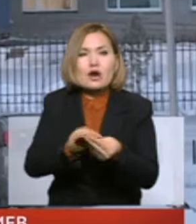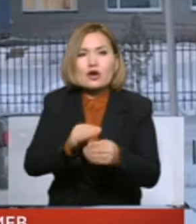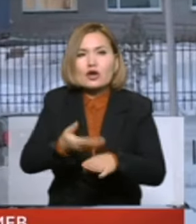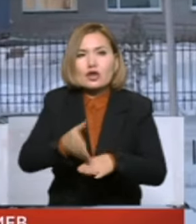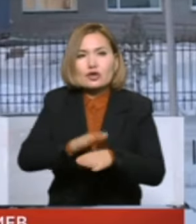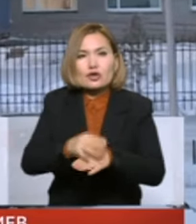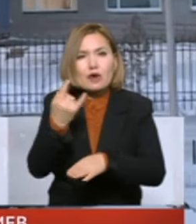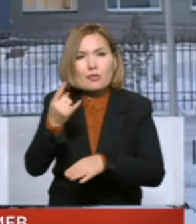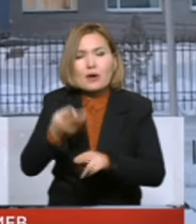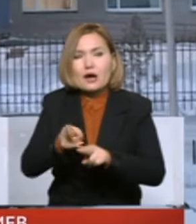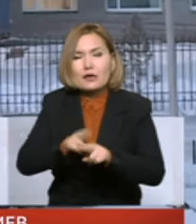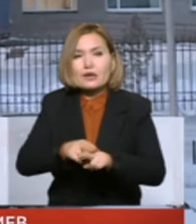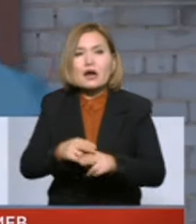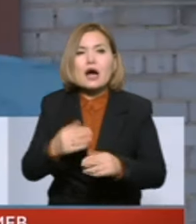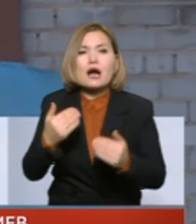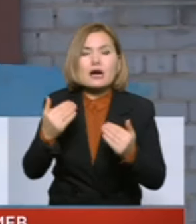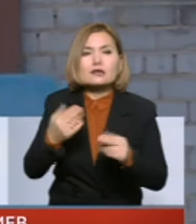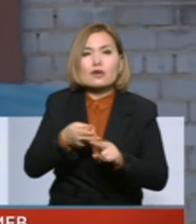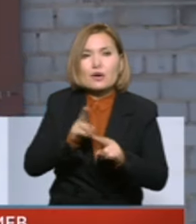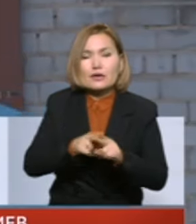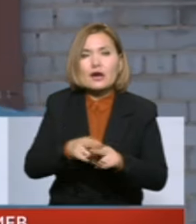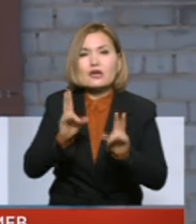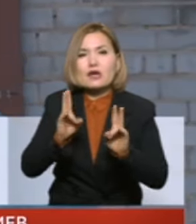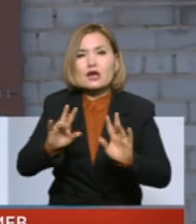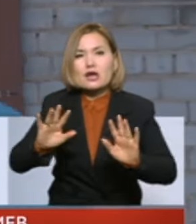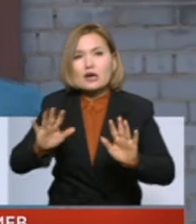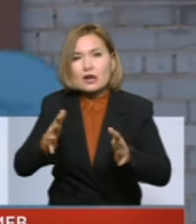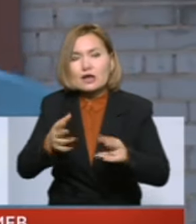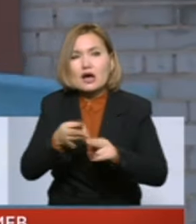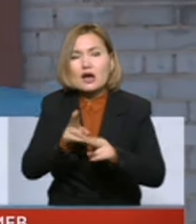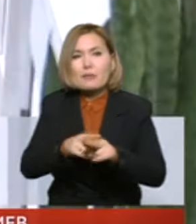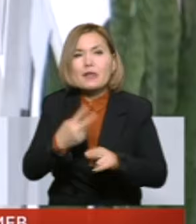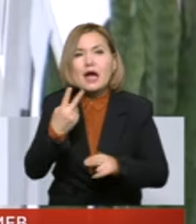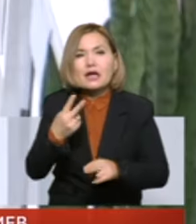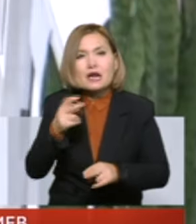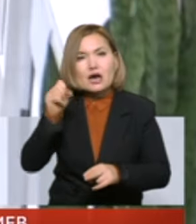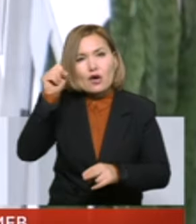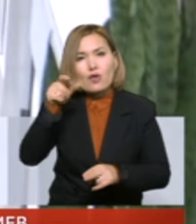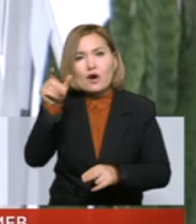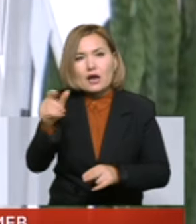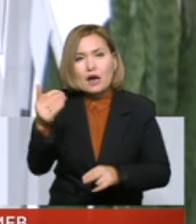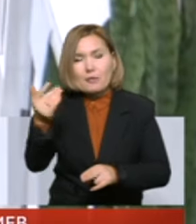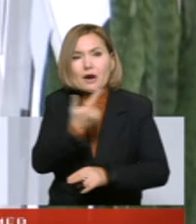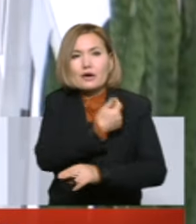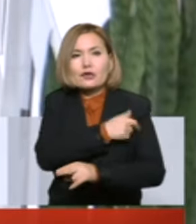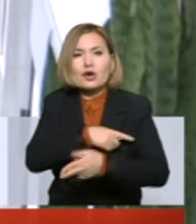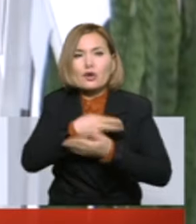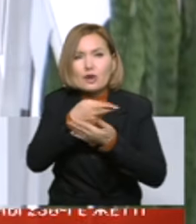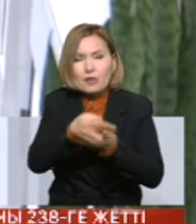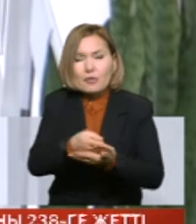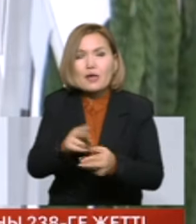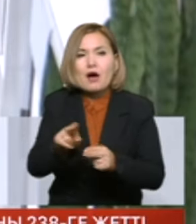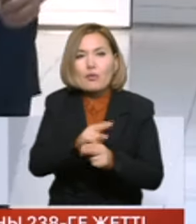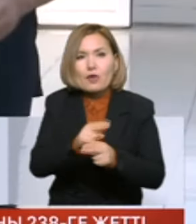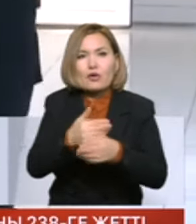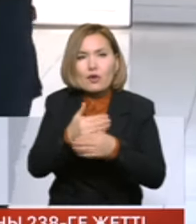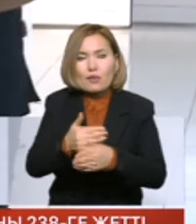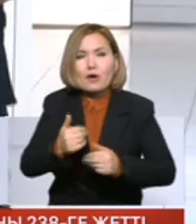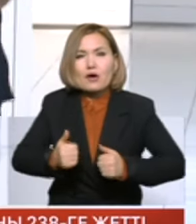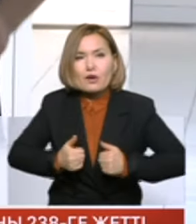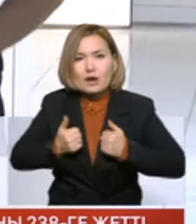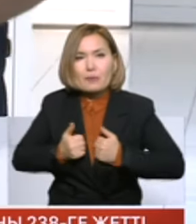жатыр. Жағдайы орташа ауыр. Тап сол оқиғада зардап шеккен екі Өзбекстан азаматының да жағдайына дәрігерлер